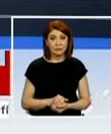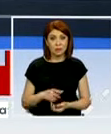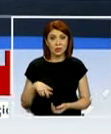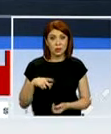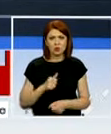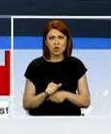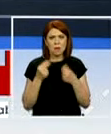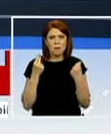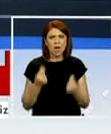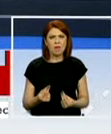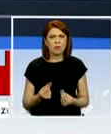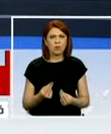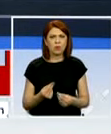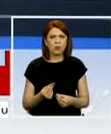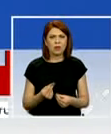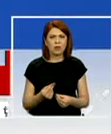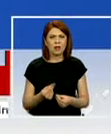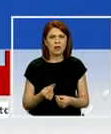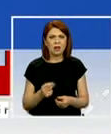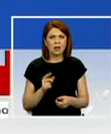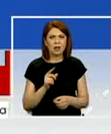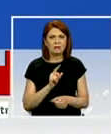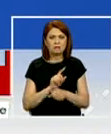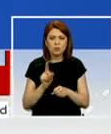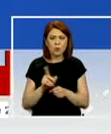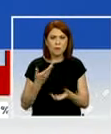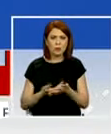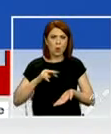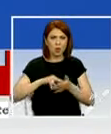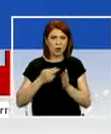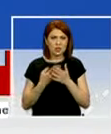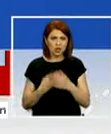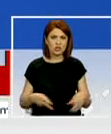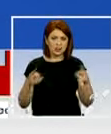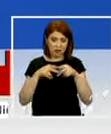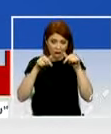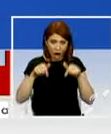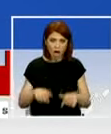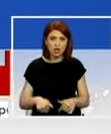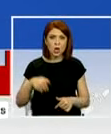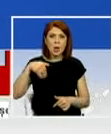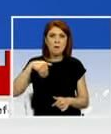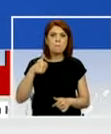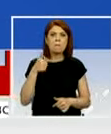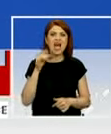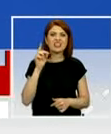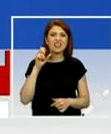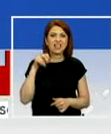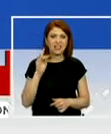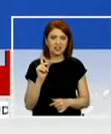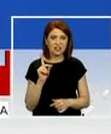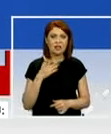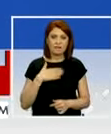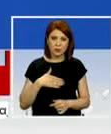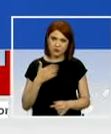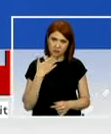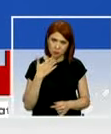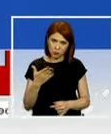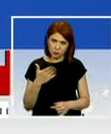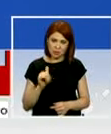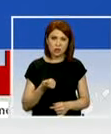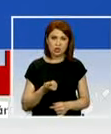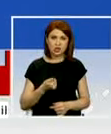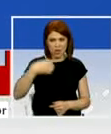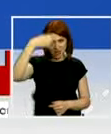sunt cele mai bune facilități pentru a organiza acest summit în Madrid. Aș vrea să mulțumesc și